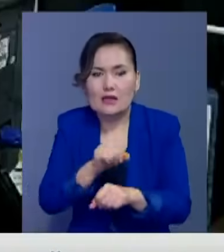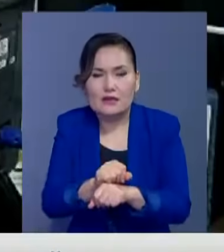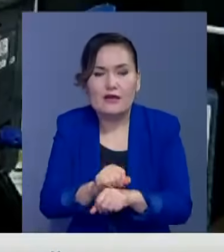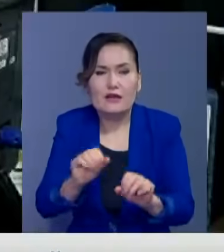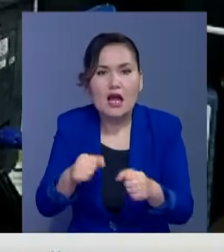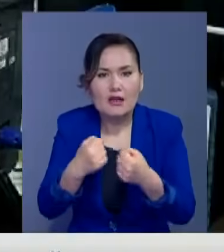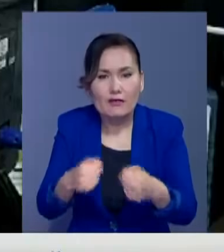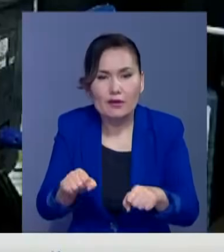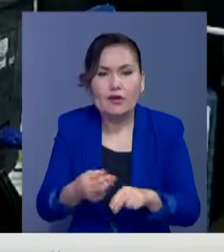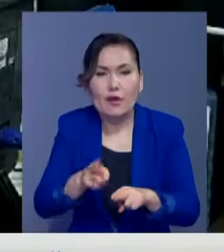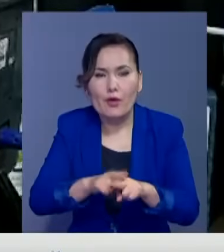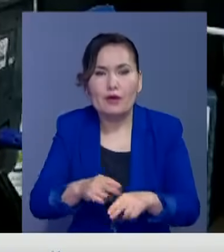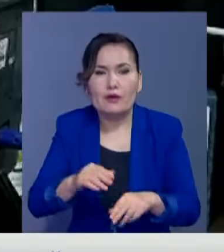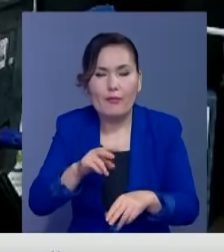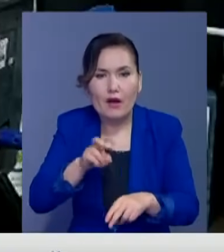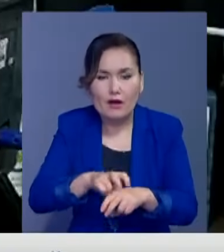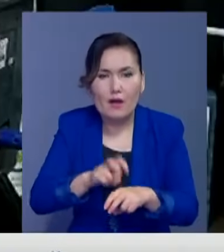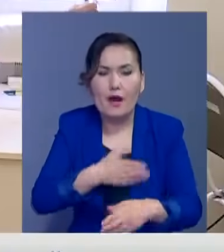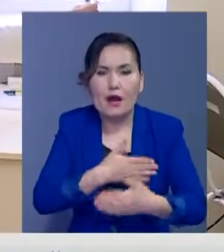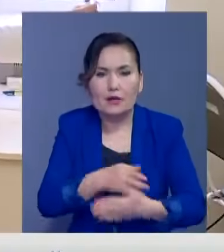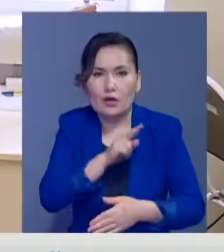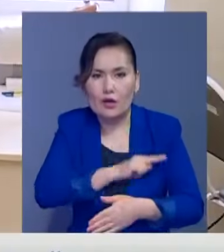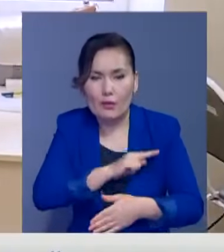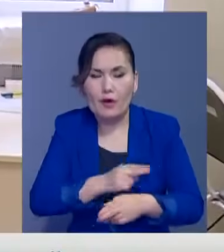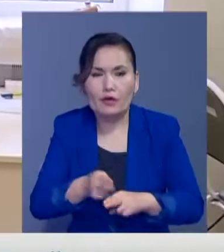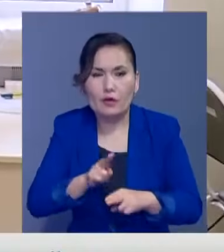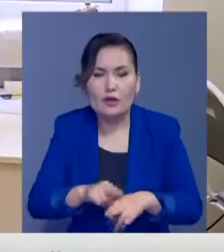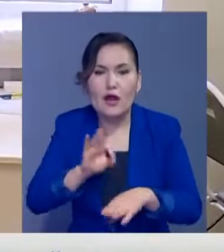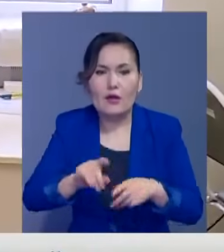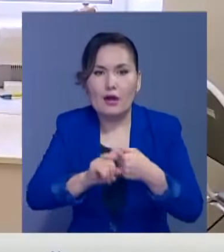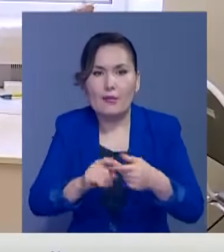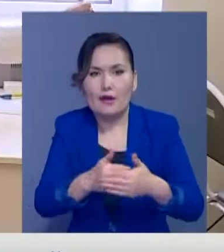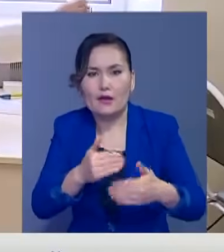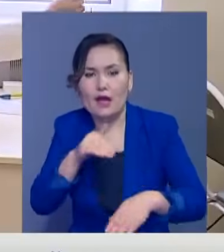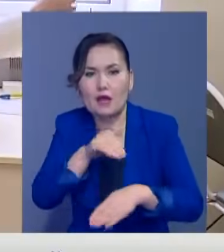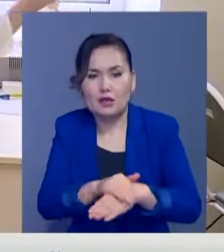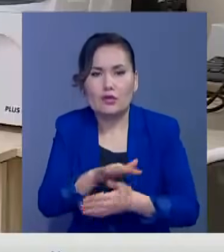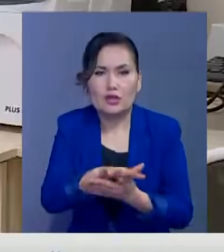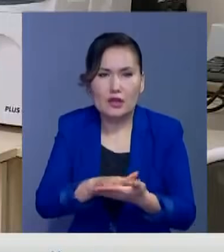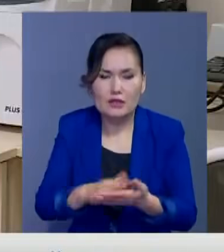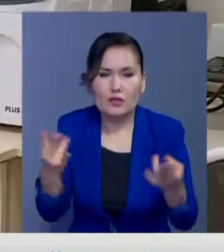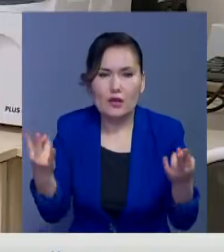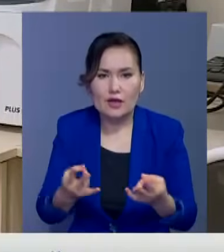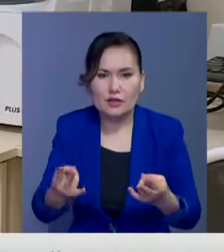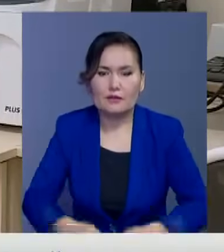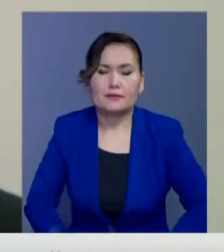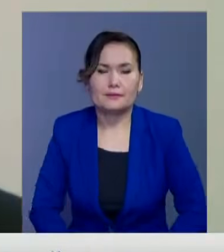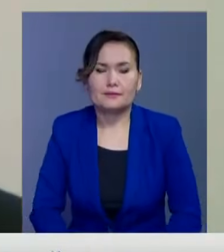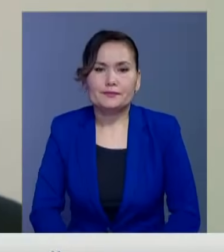мүмкін. Сондықтан шектеу шараларын сақтап, кеселді ерте анықтауды жалғастыру қажет.